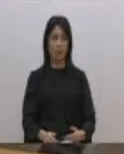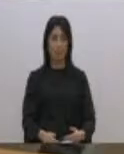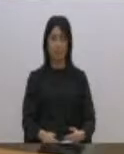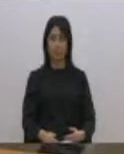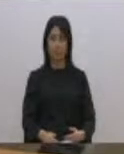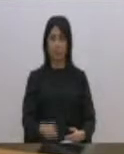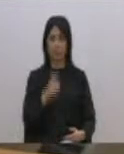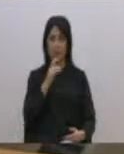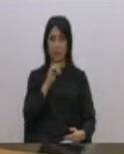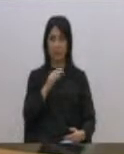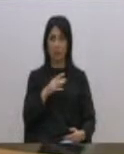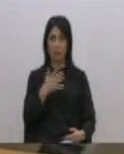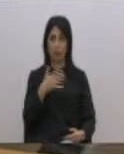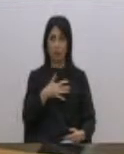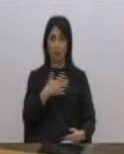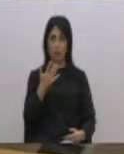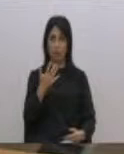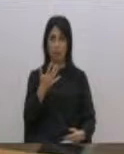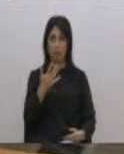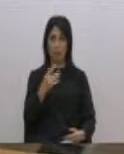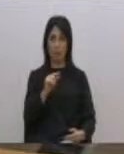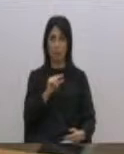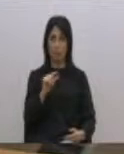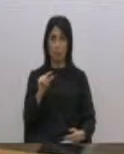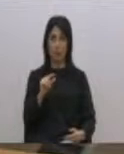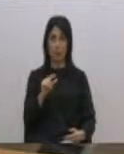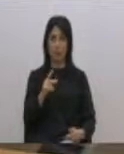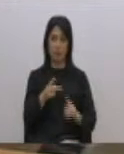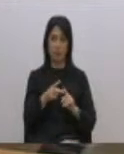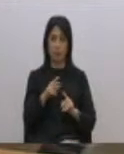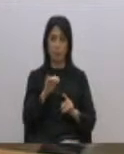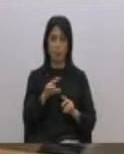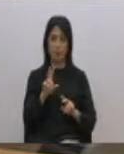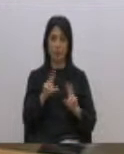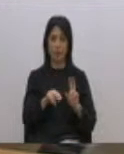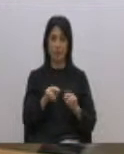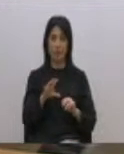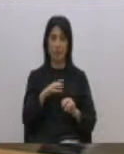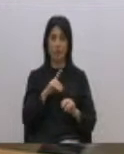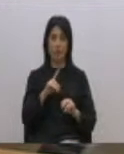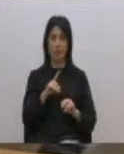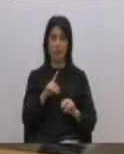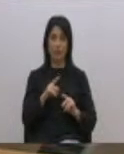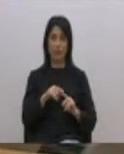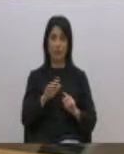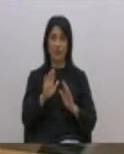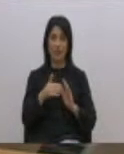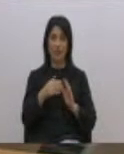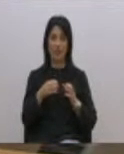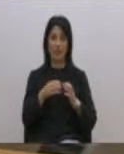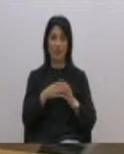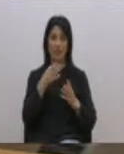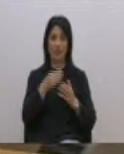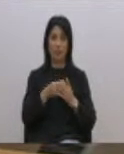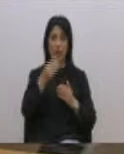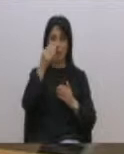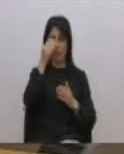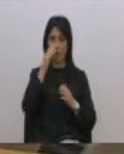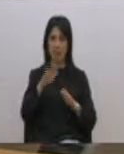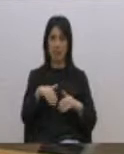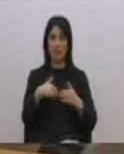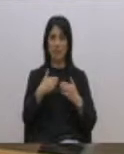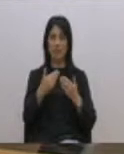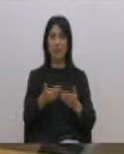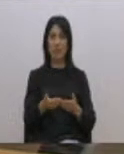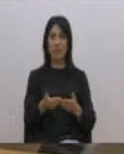ბატონო ირაკლი, 55 მუხლის მეორე პუნქტით განთვალისწინებული იყო, რომ ინტერფრაქციული ჯგუფს საკუთარი მოსაზრებებით და